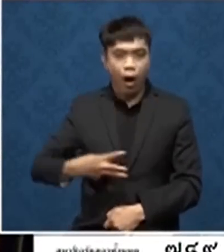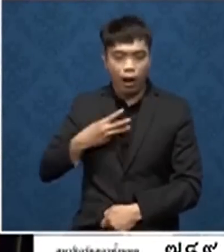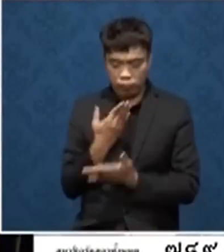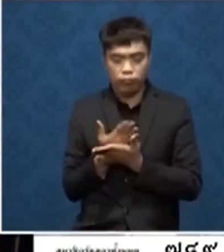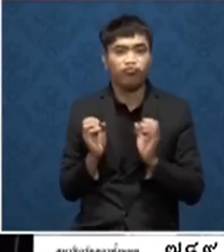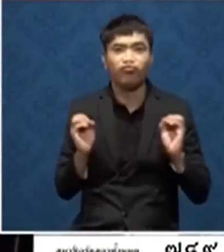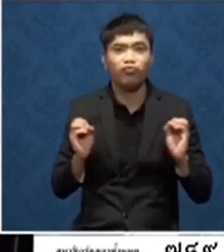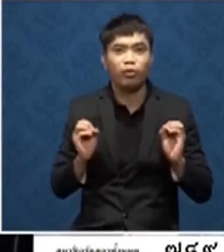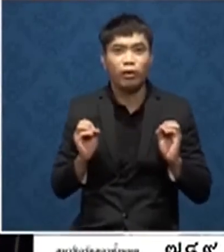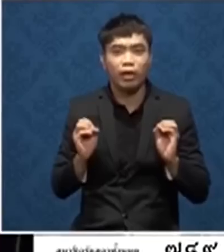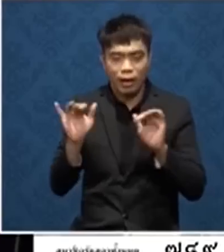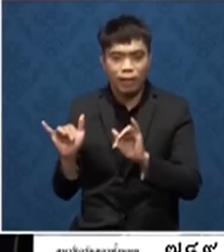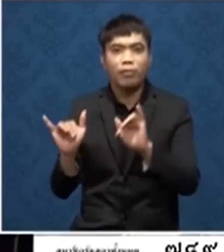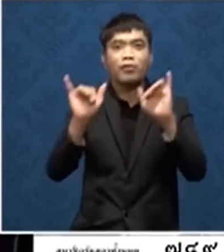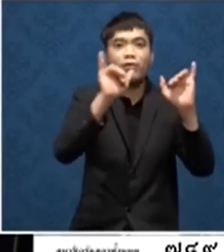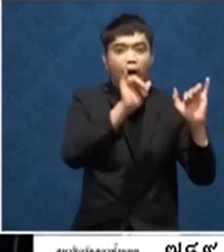แต่มันอยู่จังหวัดอุทัยธานี